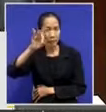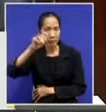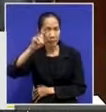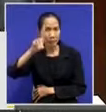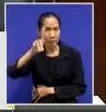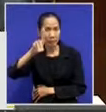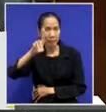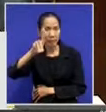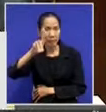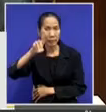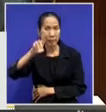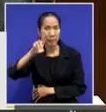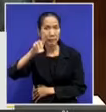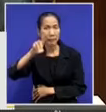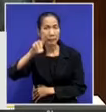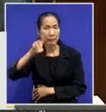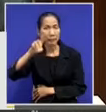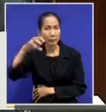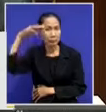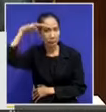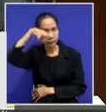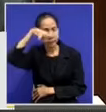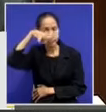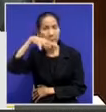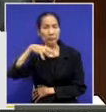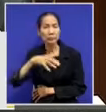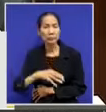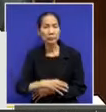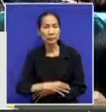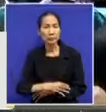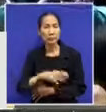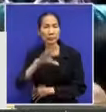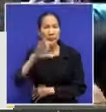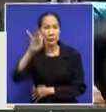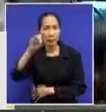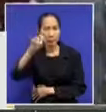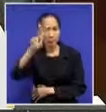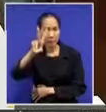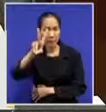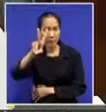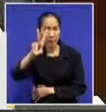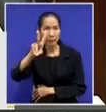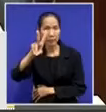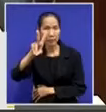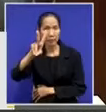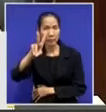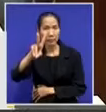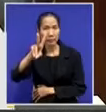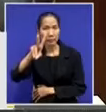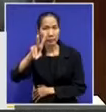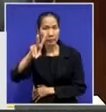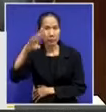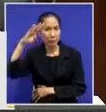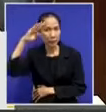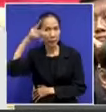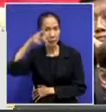581นายสมบัติศรีสุริน นายธนาธรจึงรุ่งเรืองกิจครับ 582นายสมบัติอำนาคะ